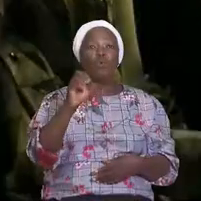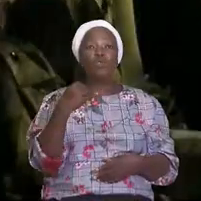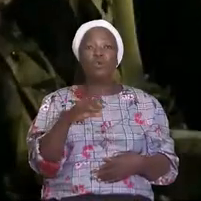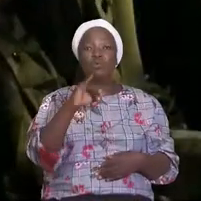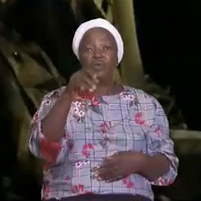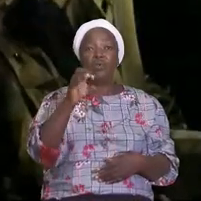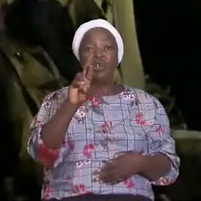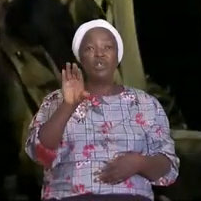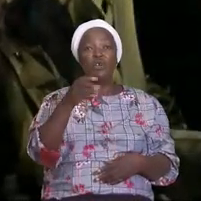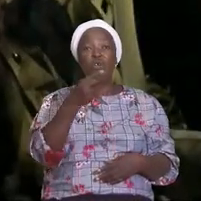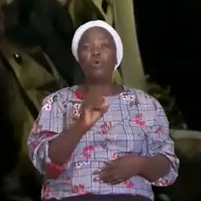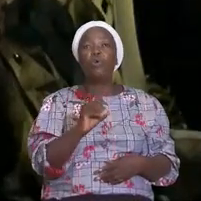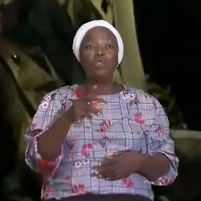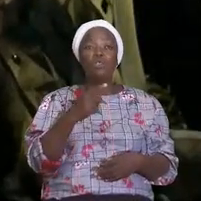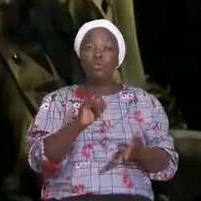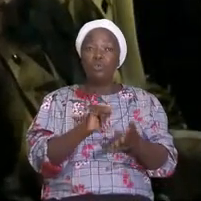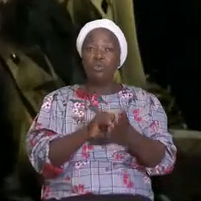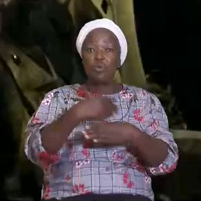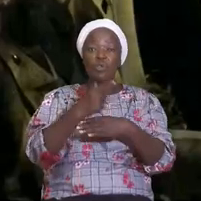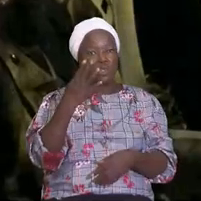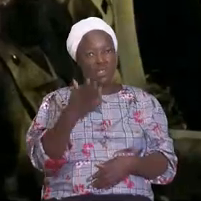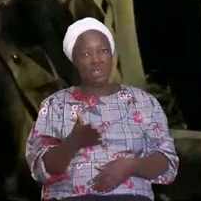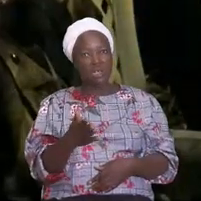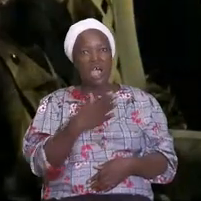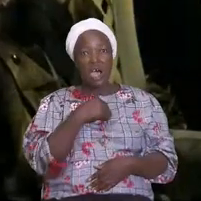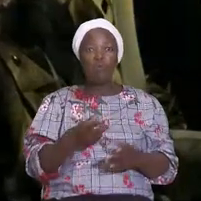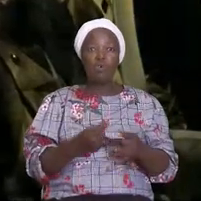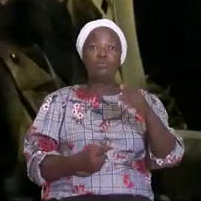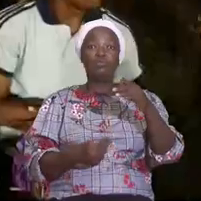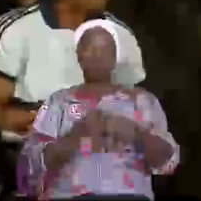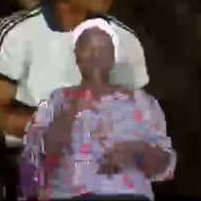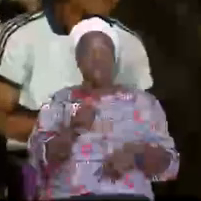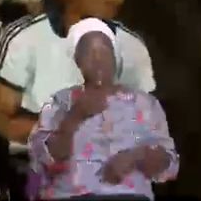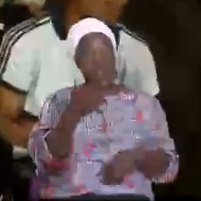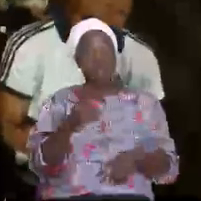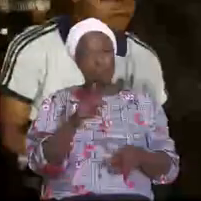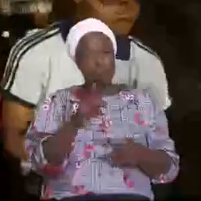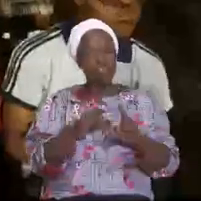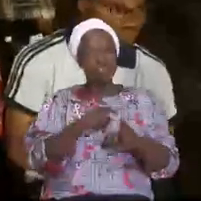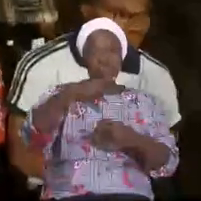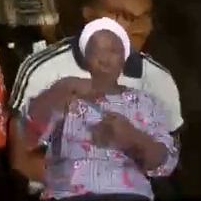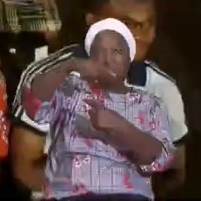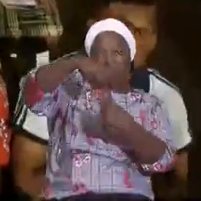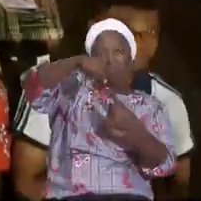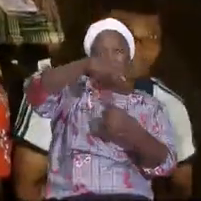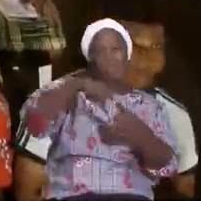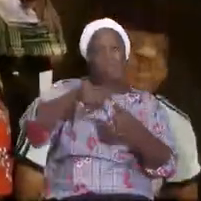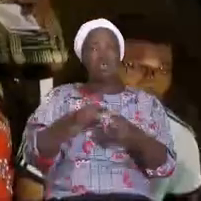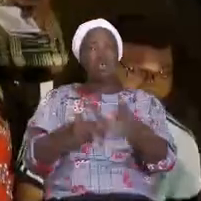murailles, les murailles de Jéricho, les murailles étaient là. Les murailles étaient encore